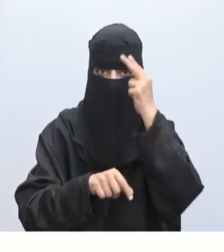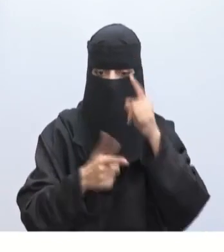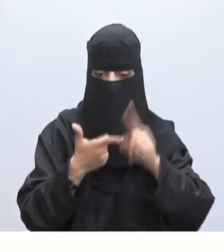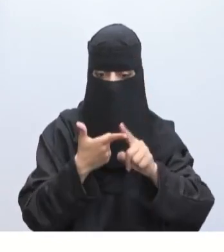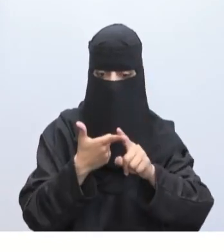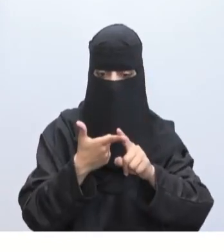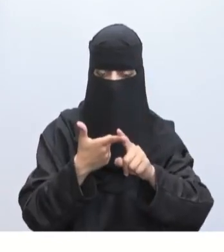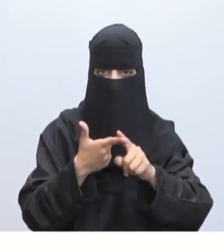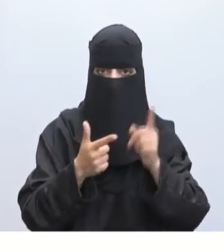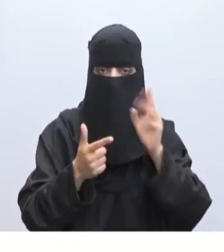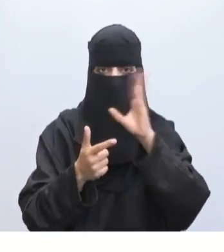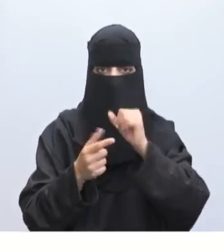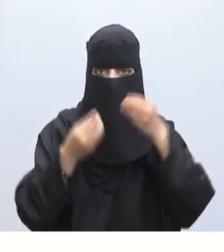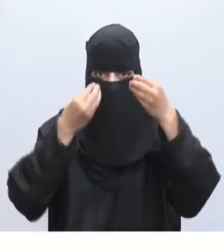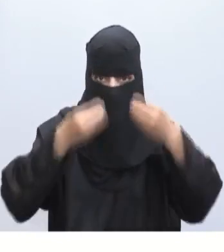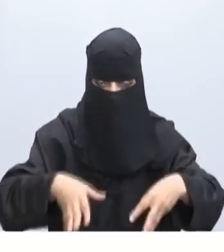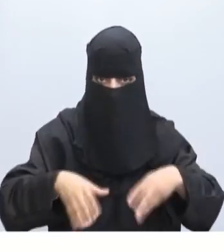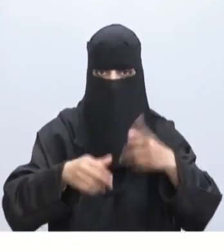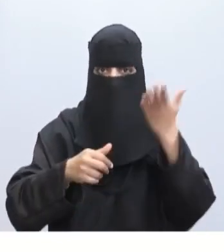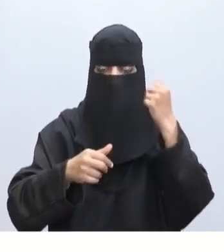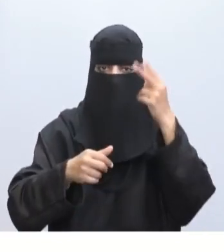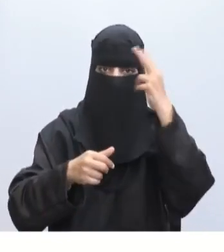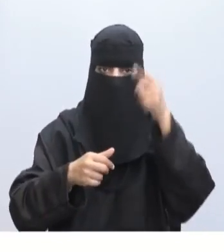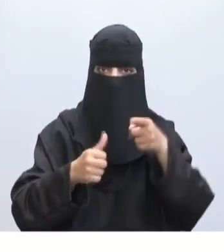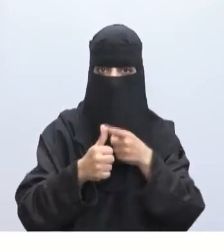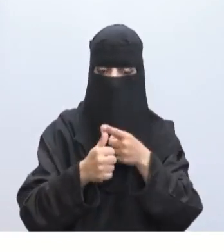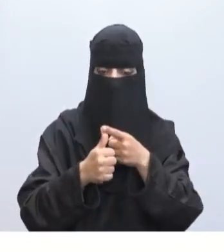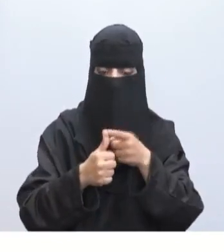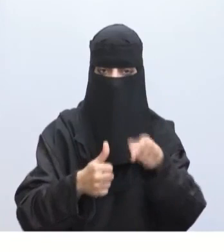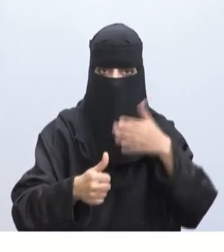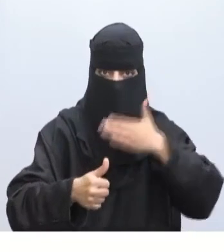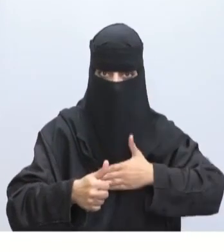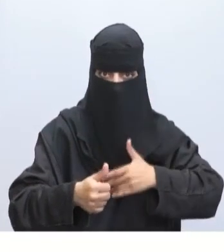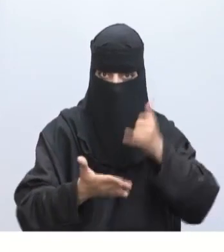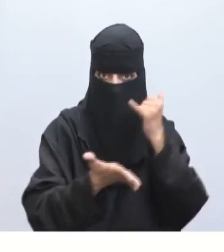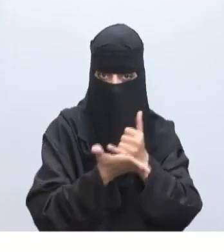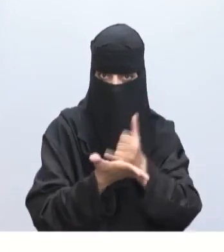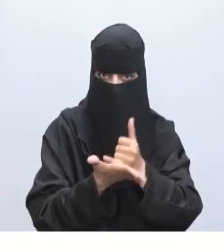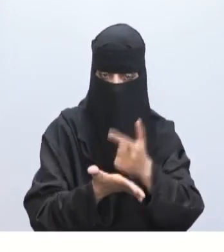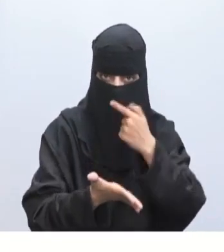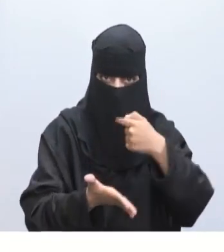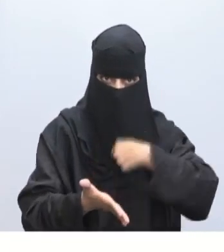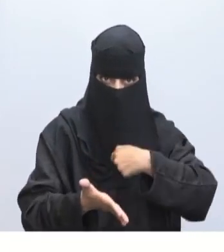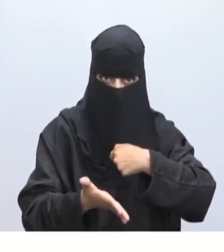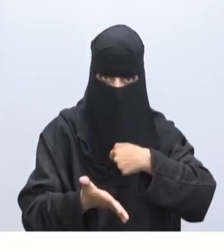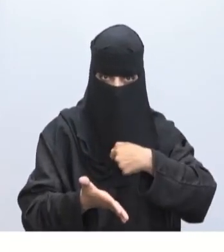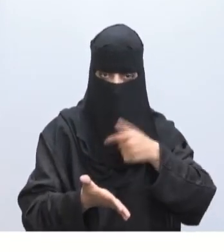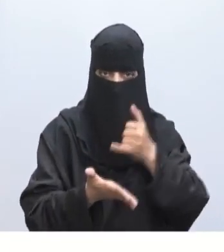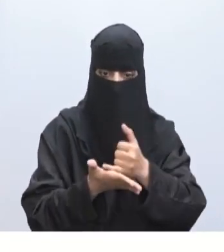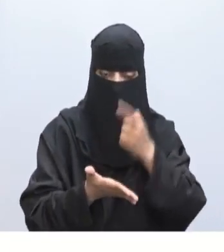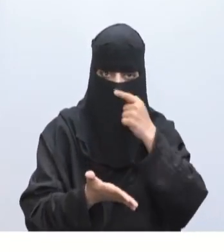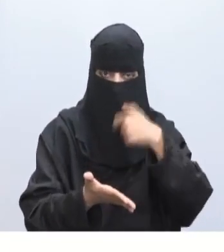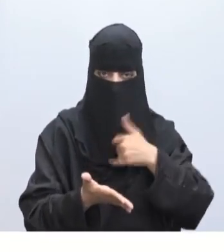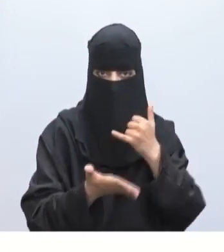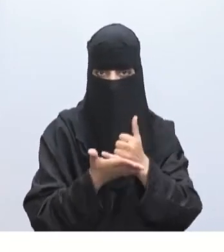انتهائها في دورها الاول هذا التحمل وهذه المسؤوليه التي حملها على